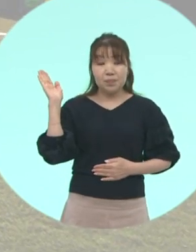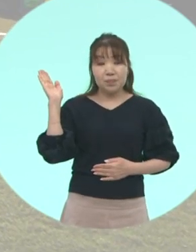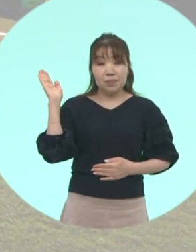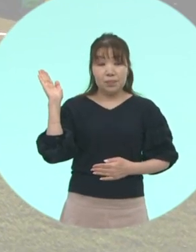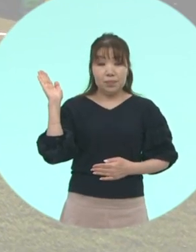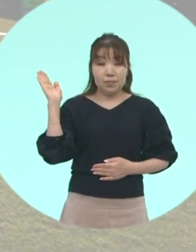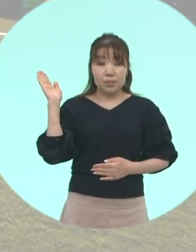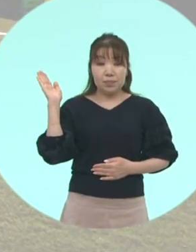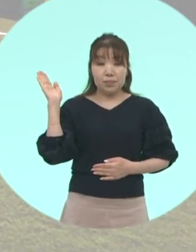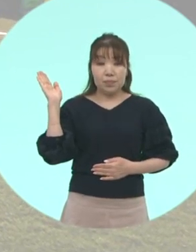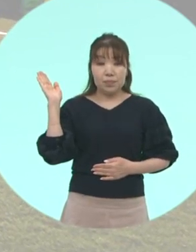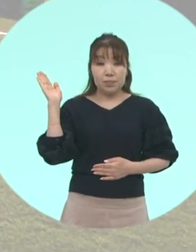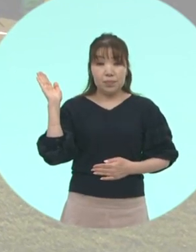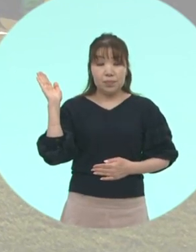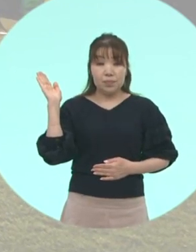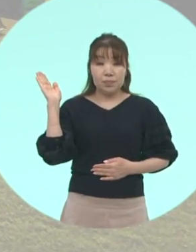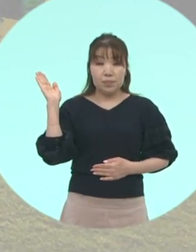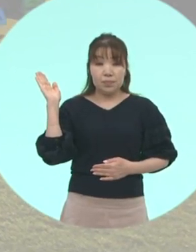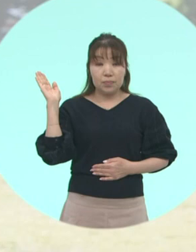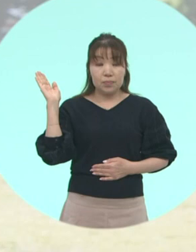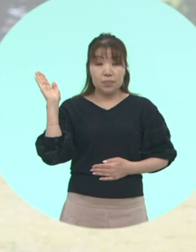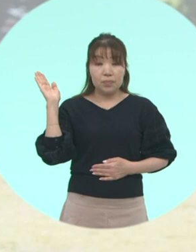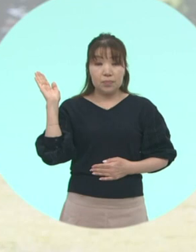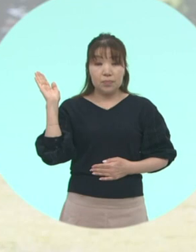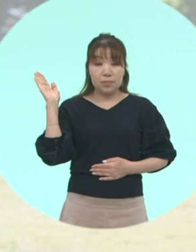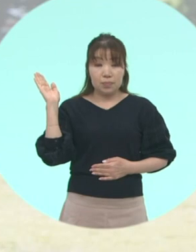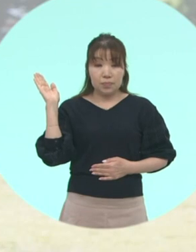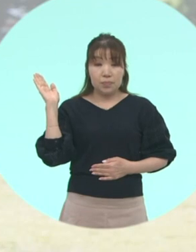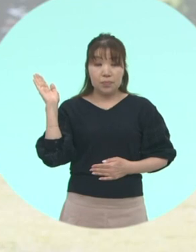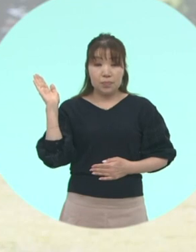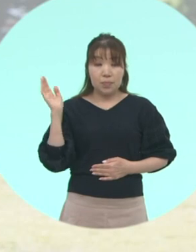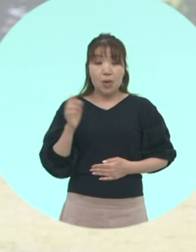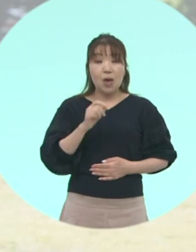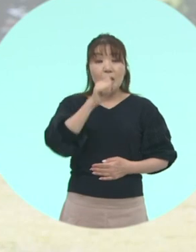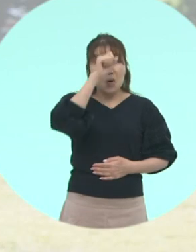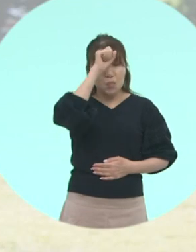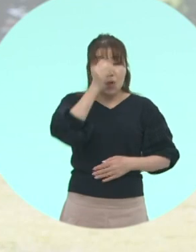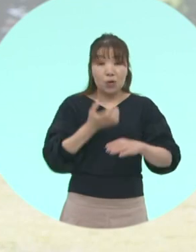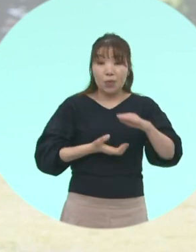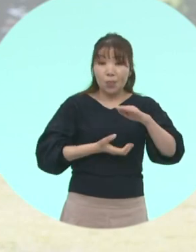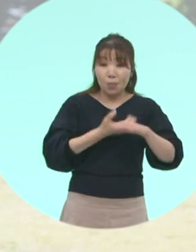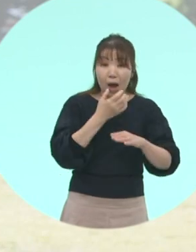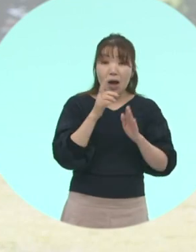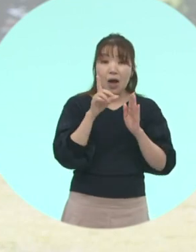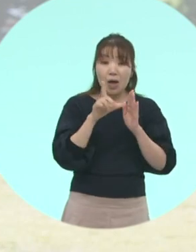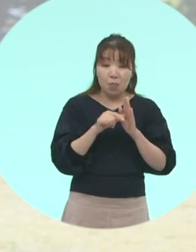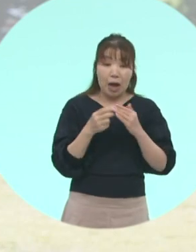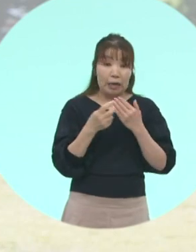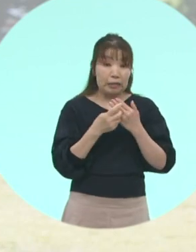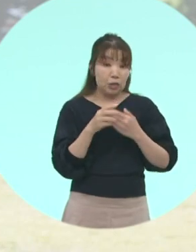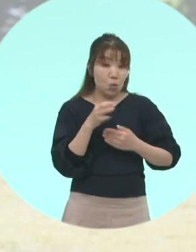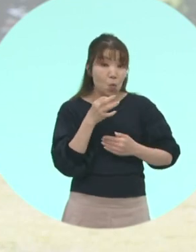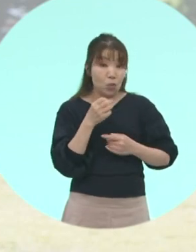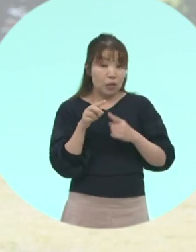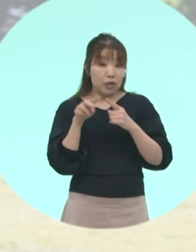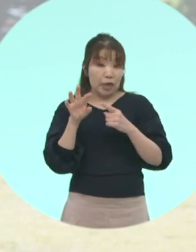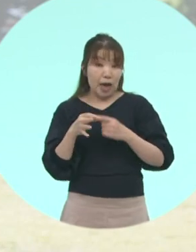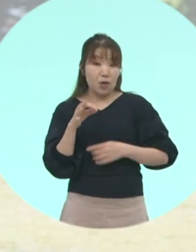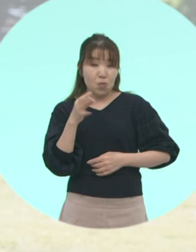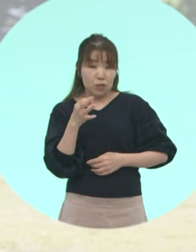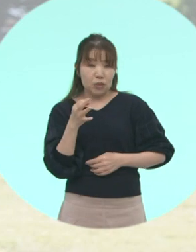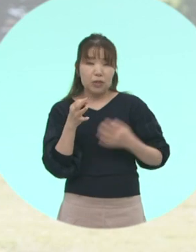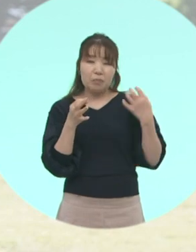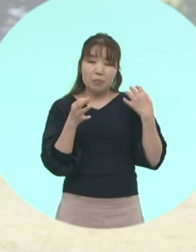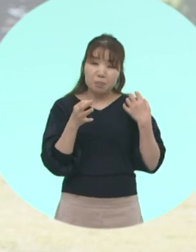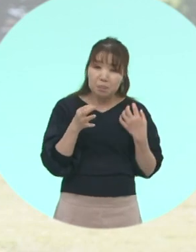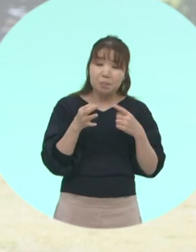性 12.06 年。病気になった場合、医療費や介護費など金銭